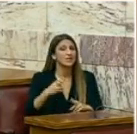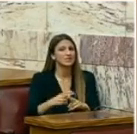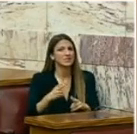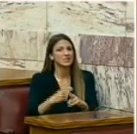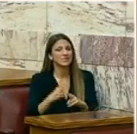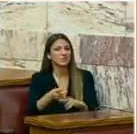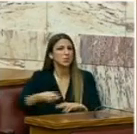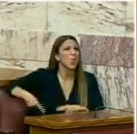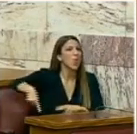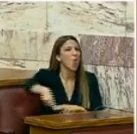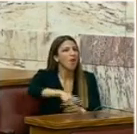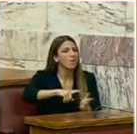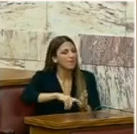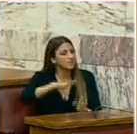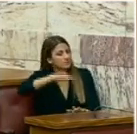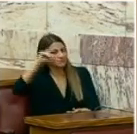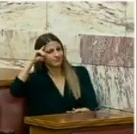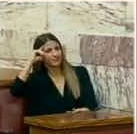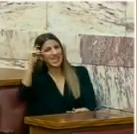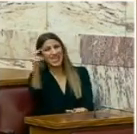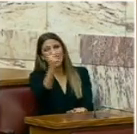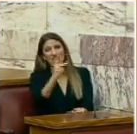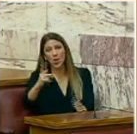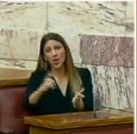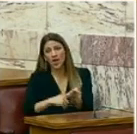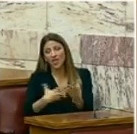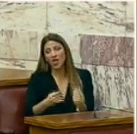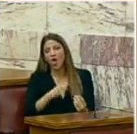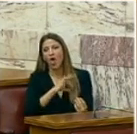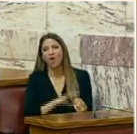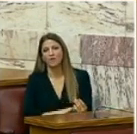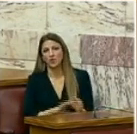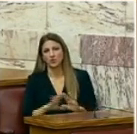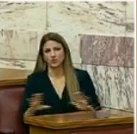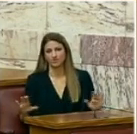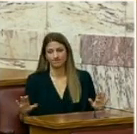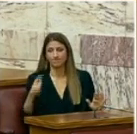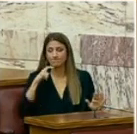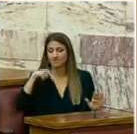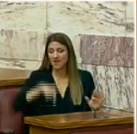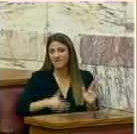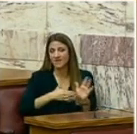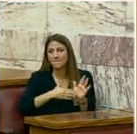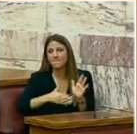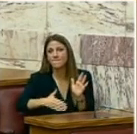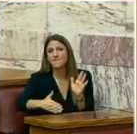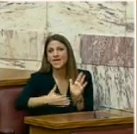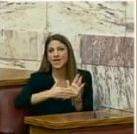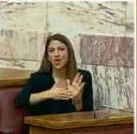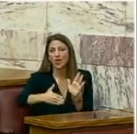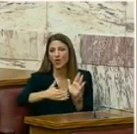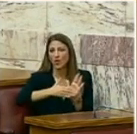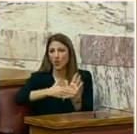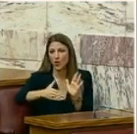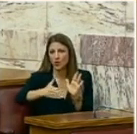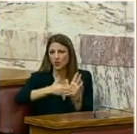και κοινωνικά ευεργετικό. Σε μία περίοδο που